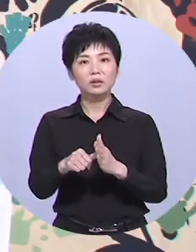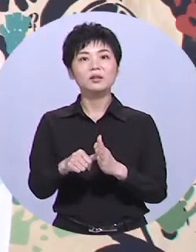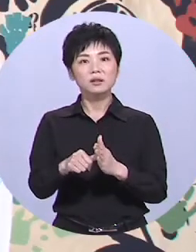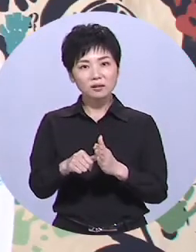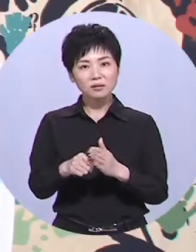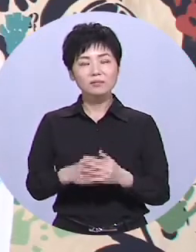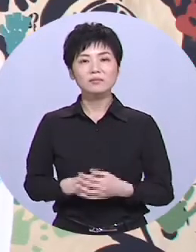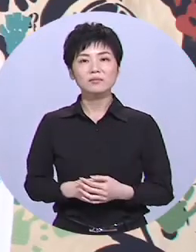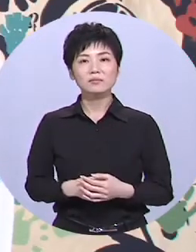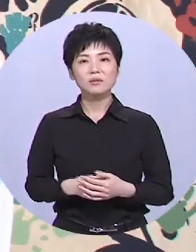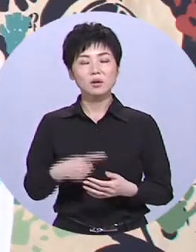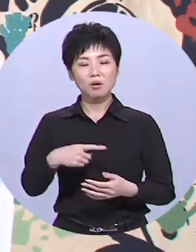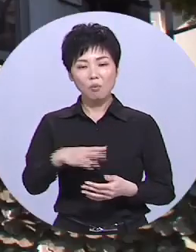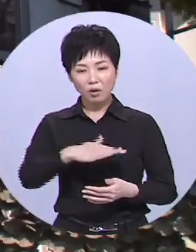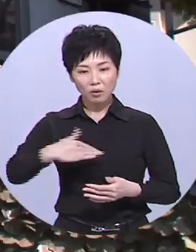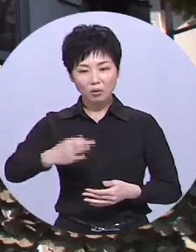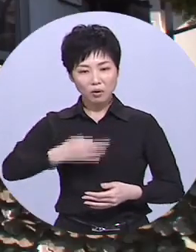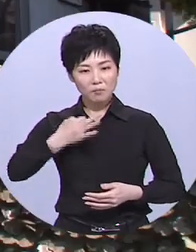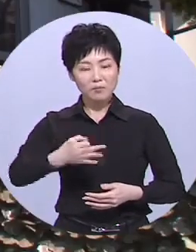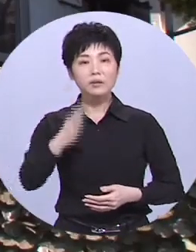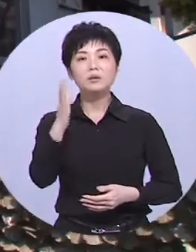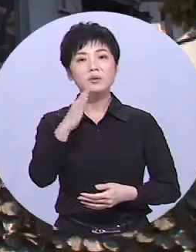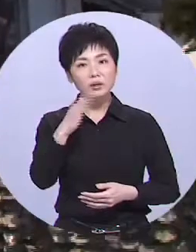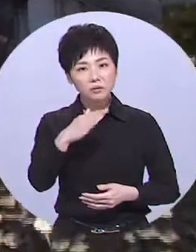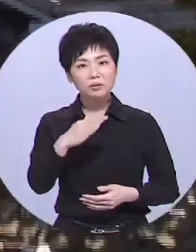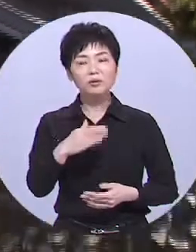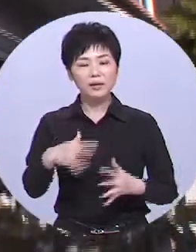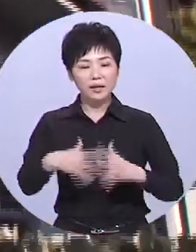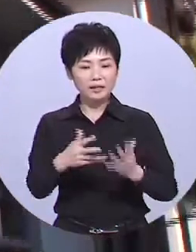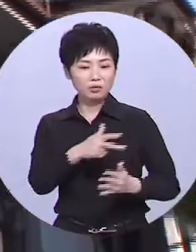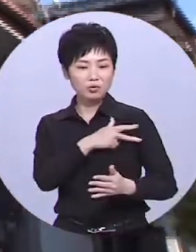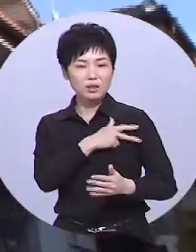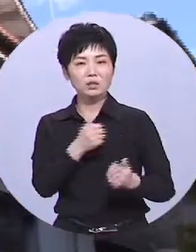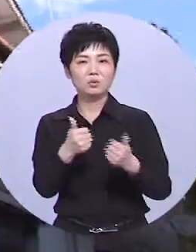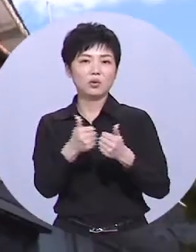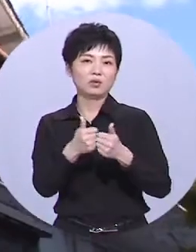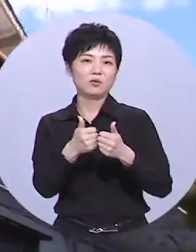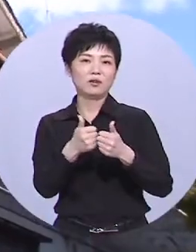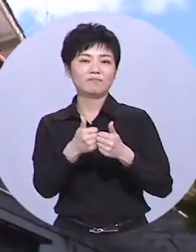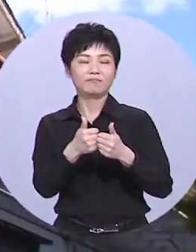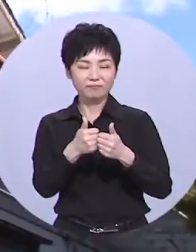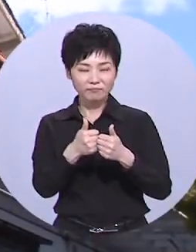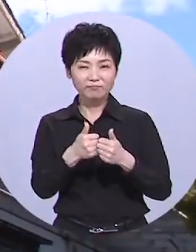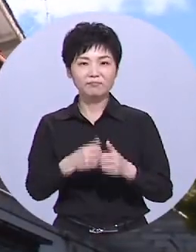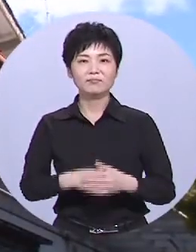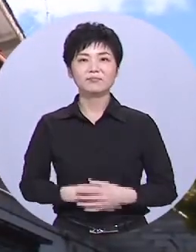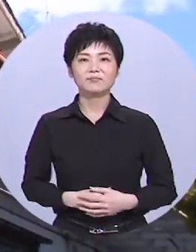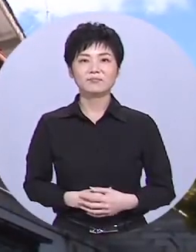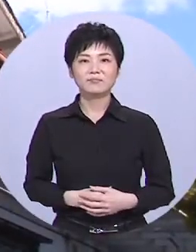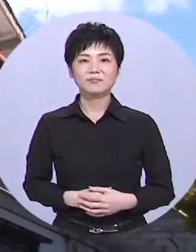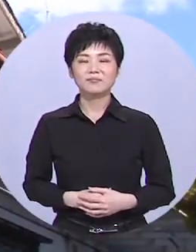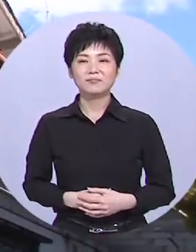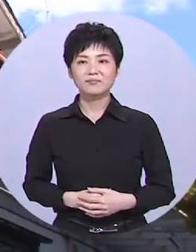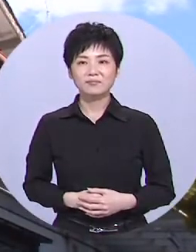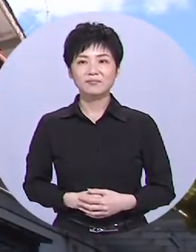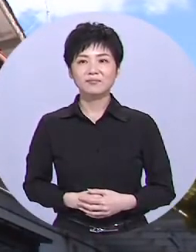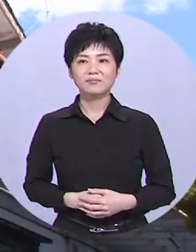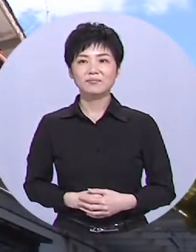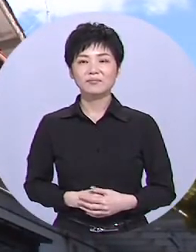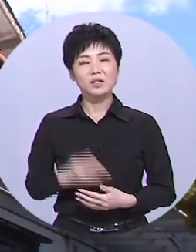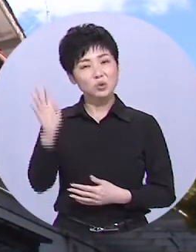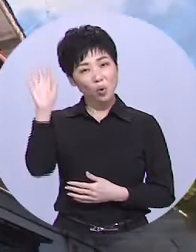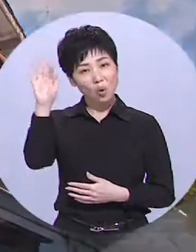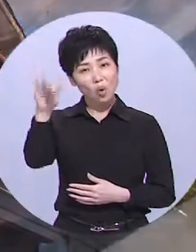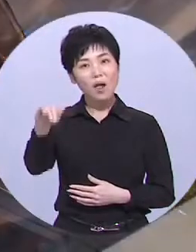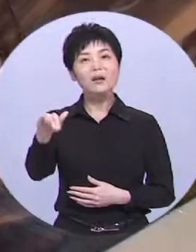自治会の方では一切お金出さずに一級の建築士の方とか紹介していただいて無事に作れることができました。将来的には